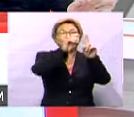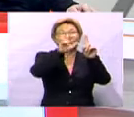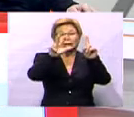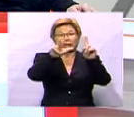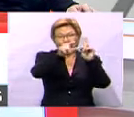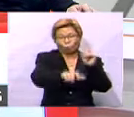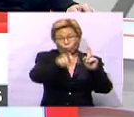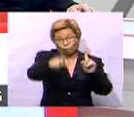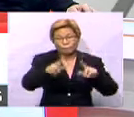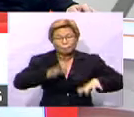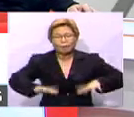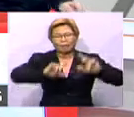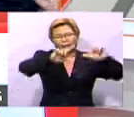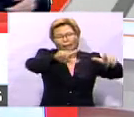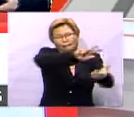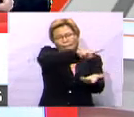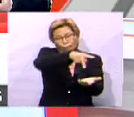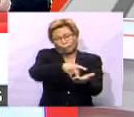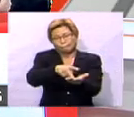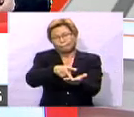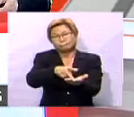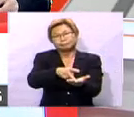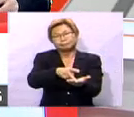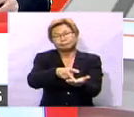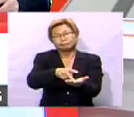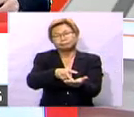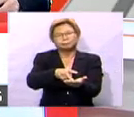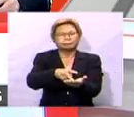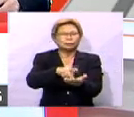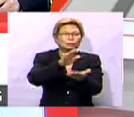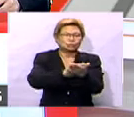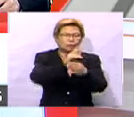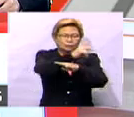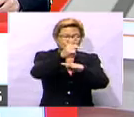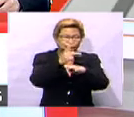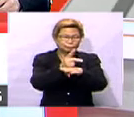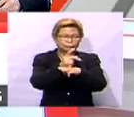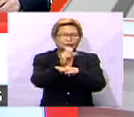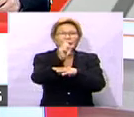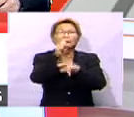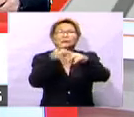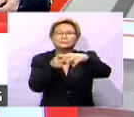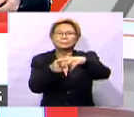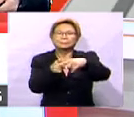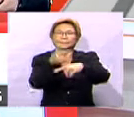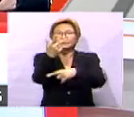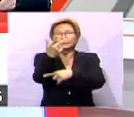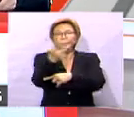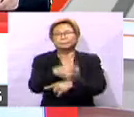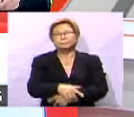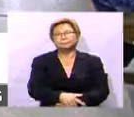yang terlibat ditempatkan di sebuah pusat pemindahan banjir iaitu di Sekolah Kebangsaan Simpang 3.